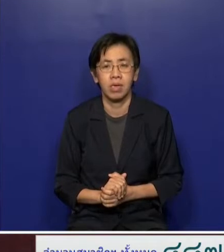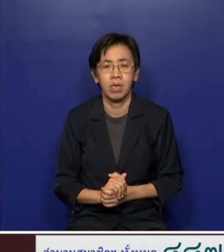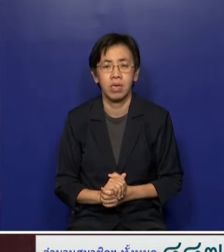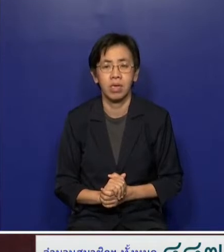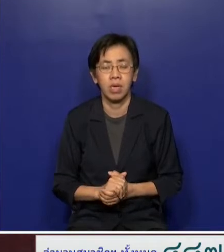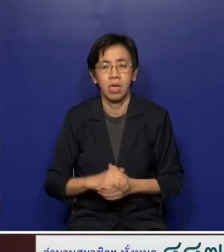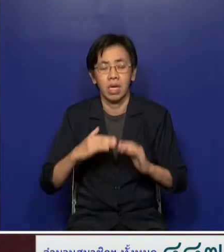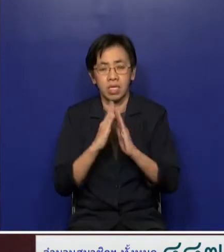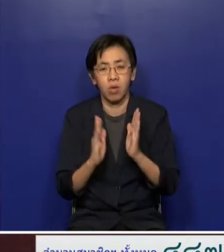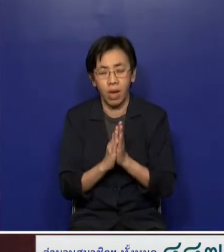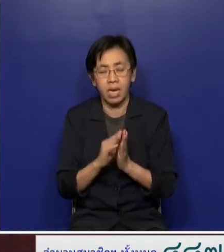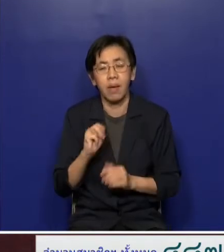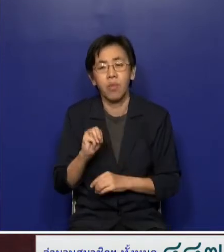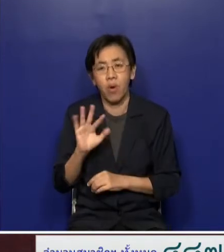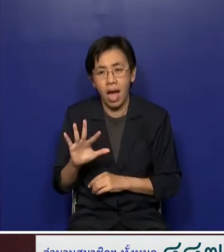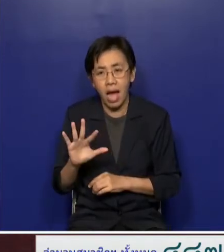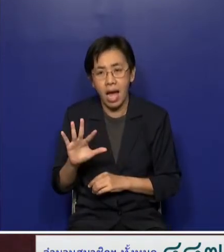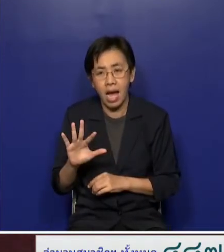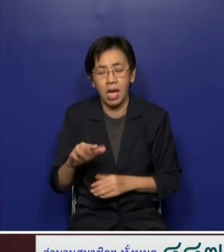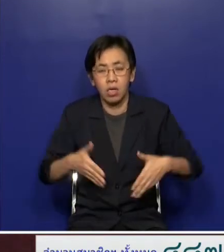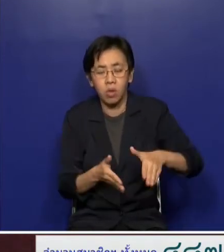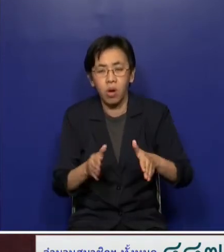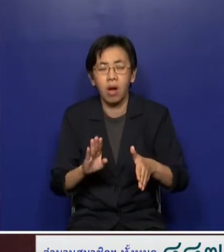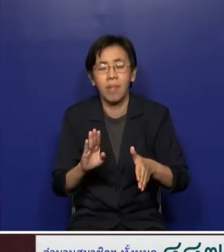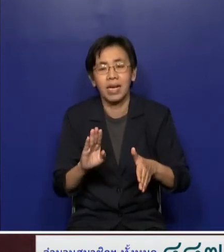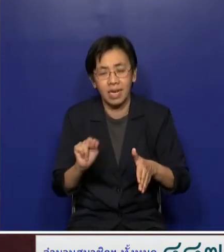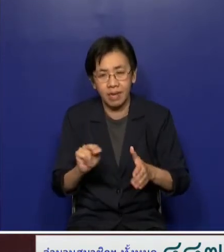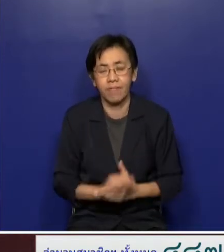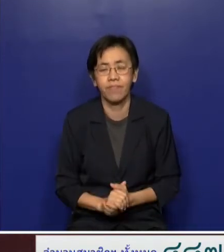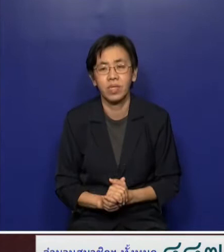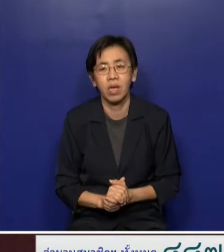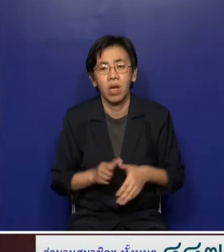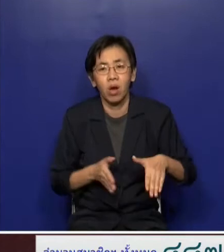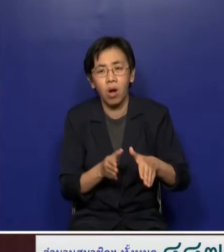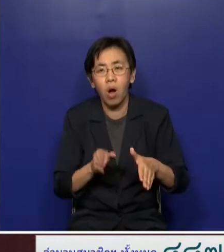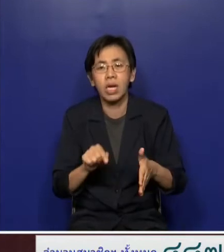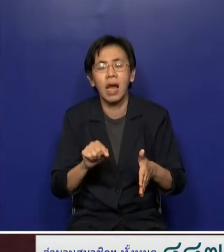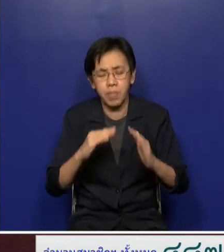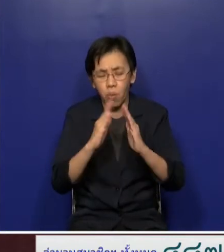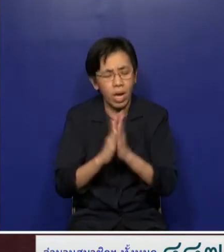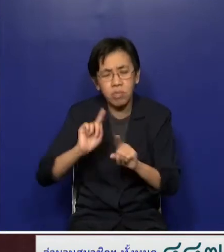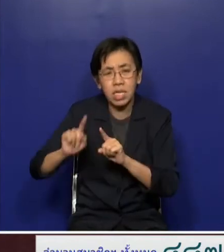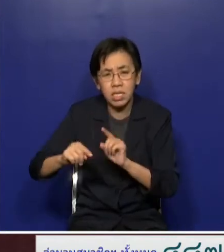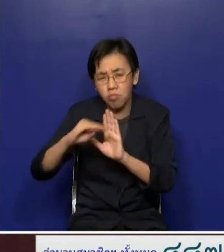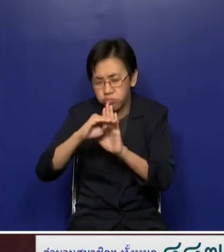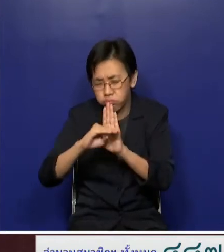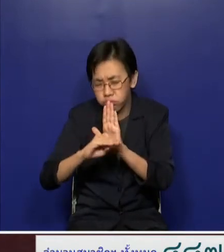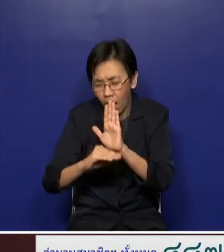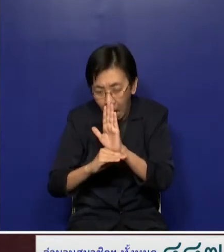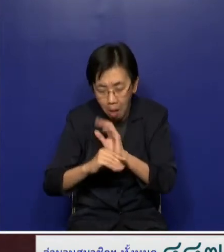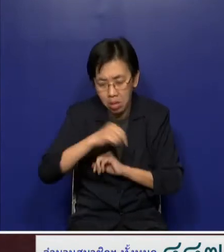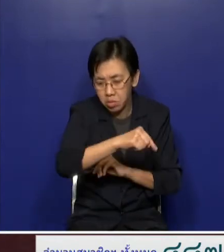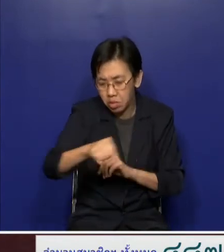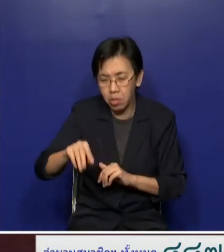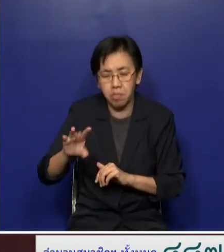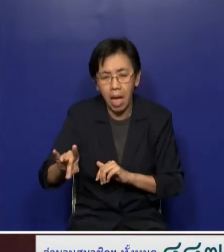สุนทอนหมู่ห้าตบไปบาง ของบังนาตอนกลาง ของคุดมหาสวัต บัดใหม่พระดุงเขตรวมทงแปดจุดนะครับ .ิ